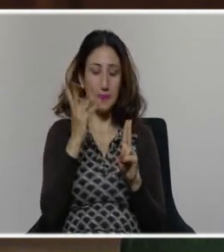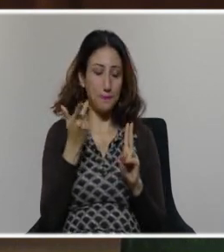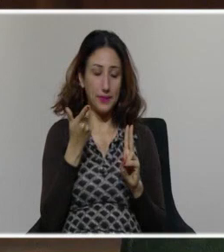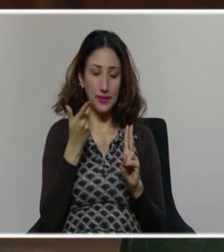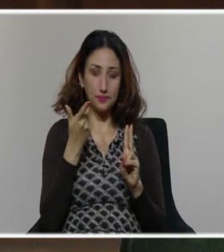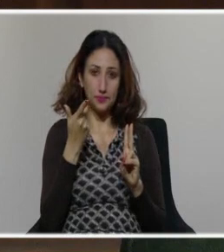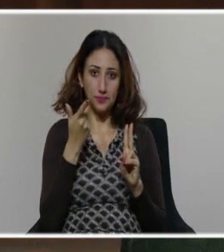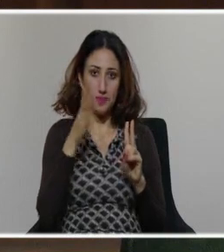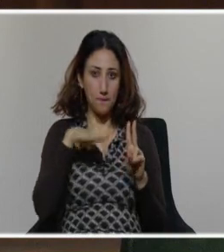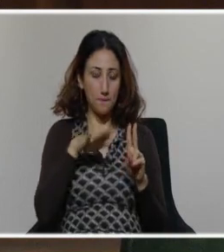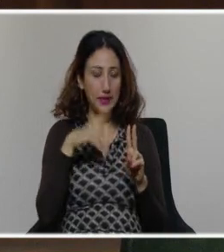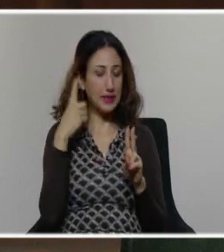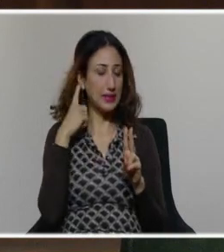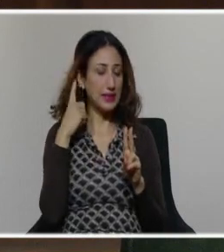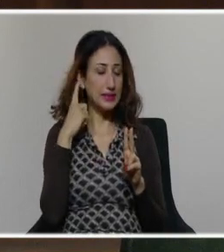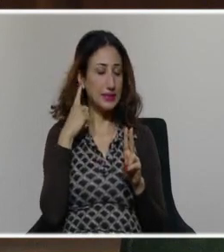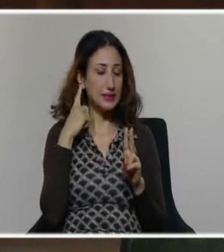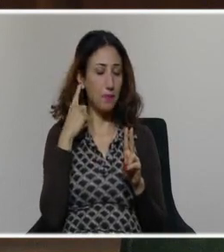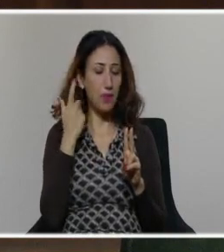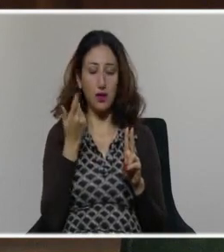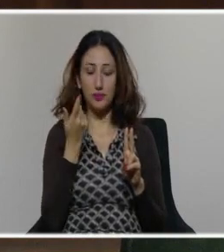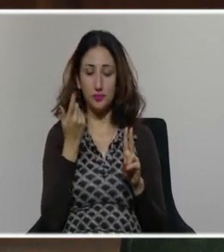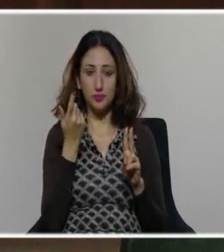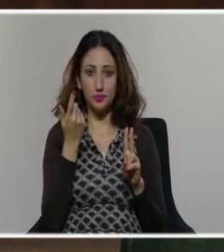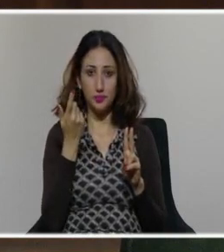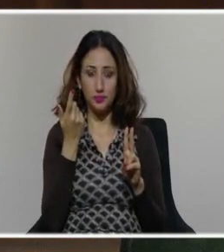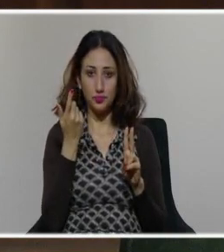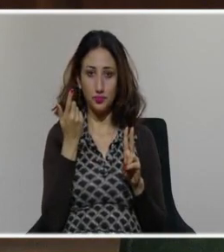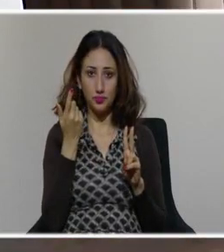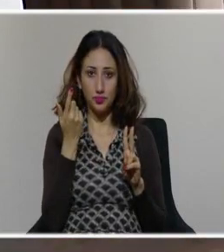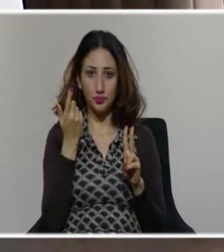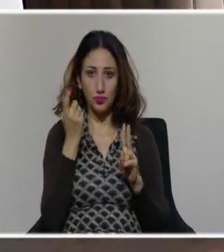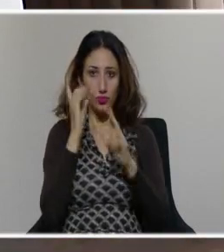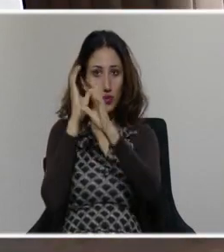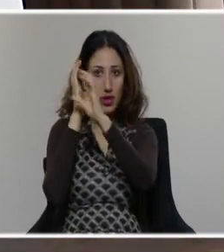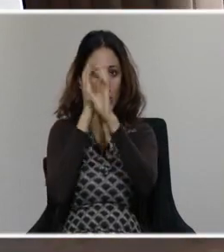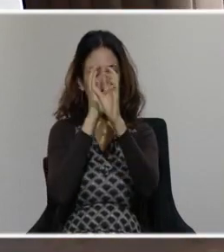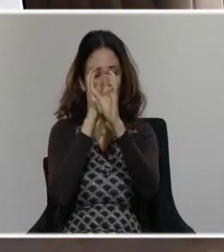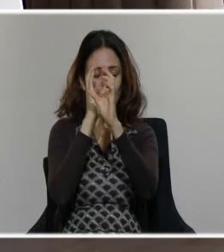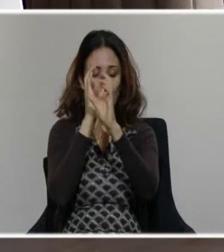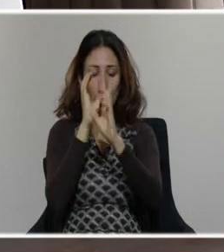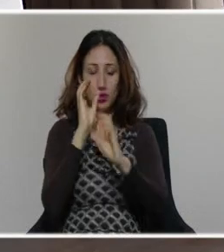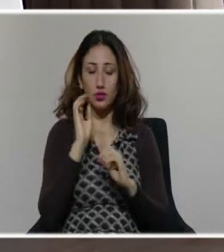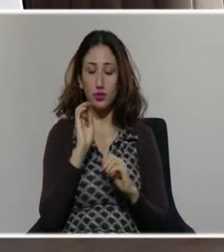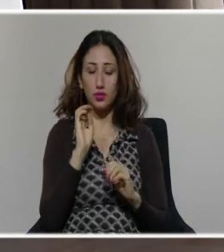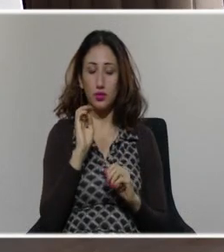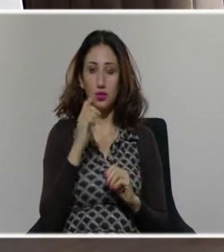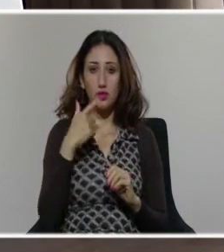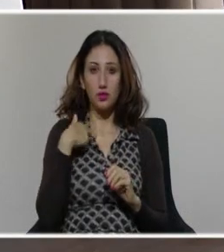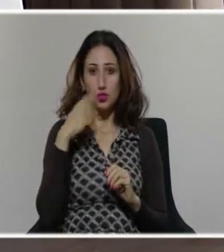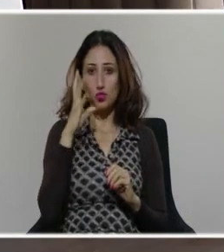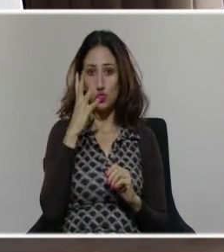كانوا يحبوا يسمعوا منك نصيحه في اثناء التصوير؟ انا طبيعتي من وانا شاب صغير